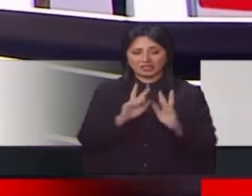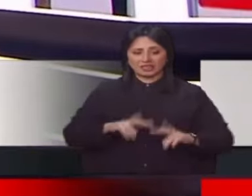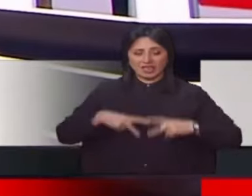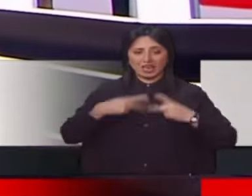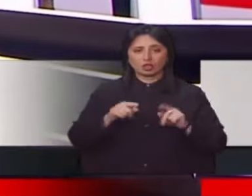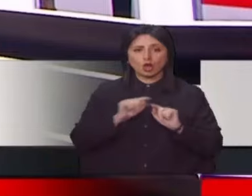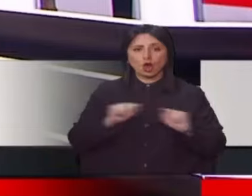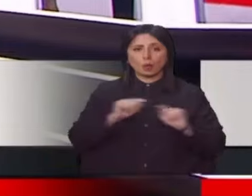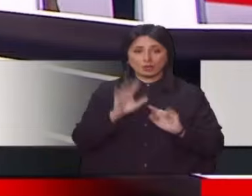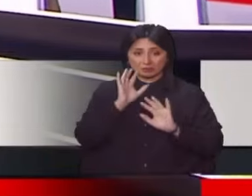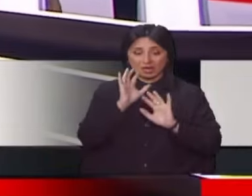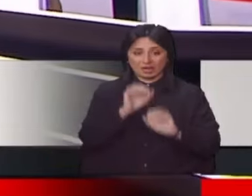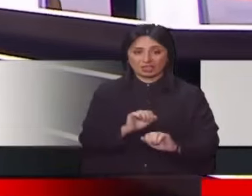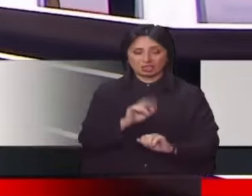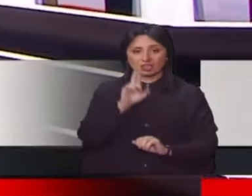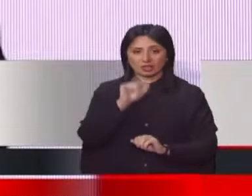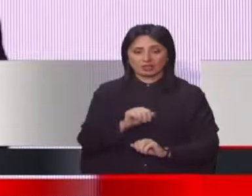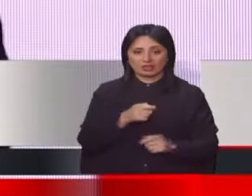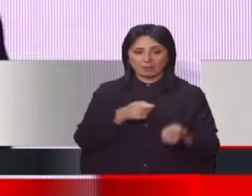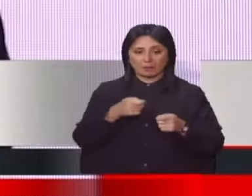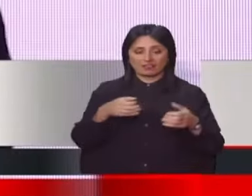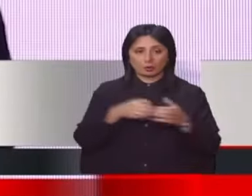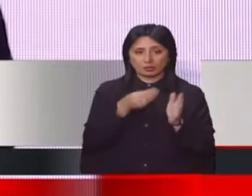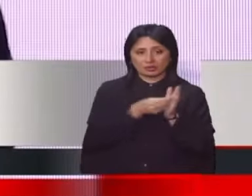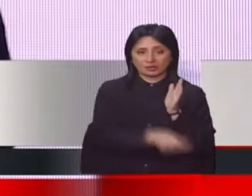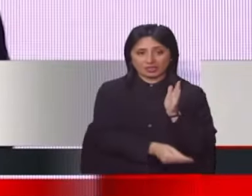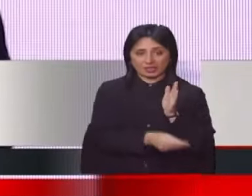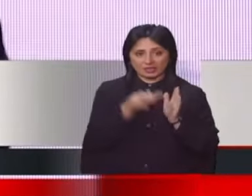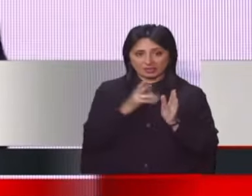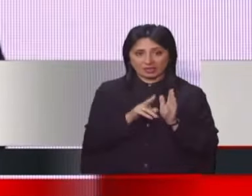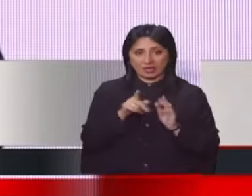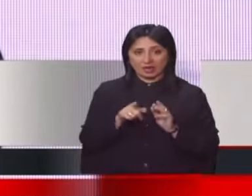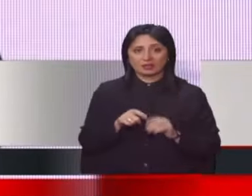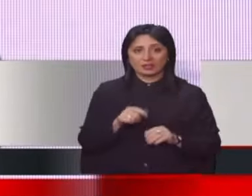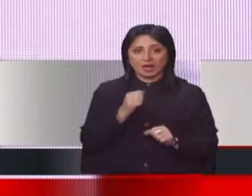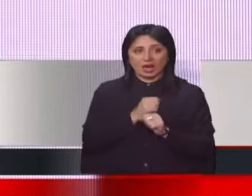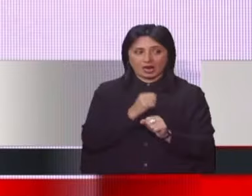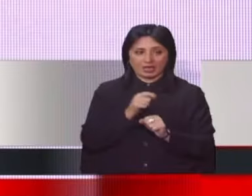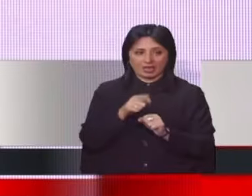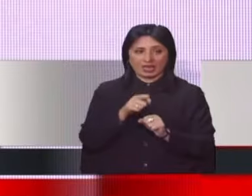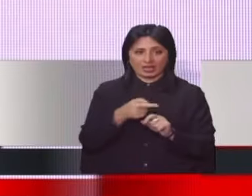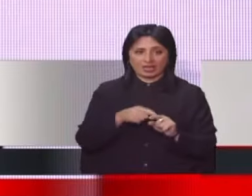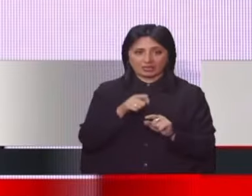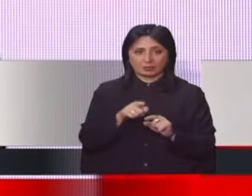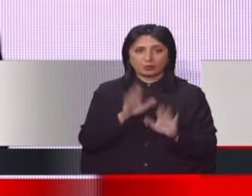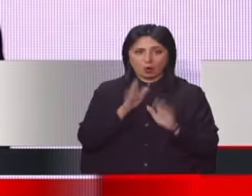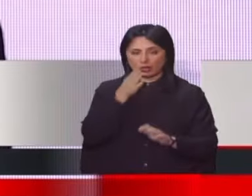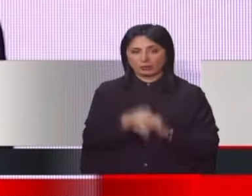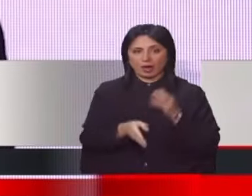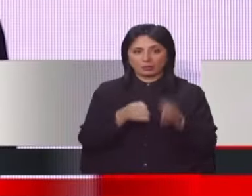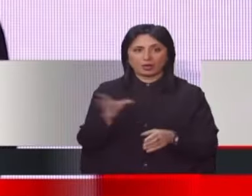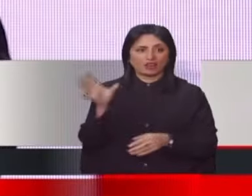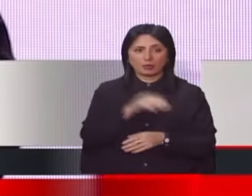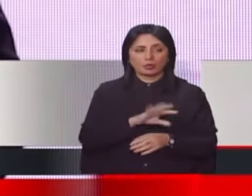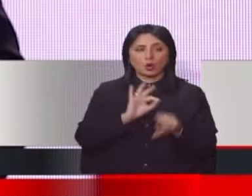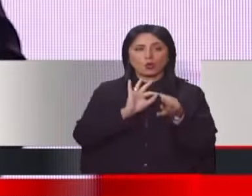გადართული არის ოპოზიციის მხარდასაჭერად და მართველი გუნდის დისკრედიტაციისთვის, არის წამსვლელი ყველაფერზე, მხოლოდ და მხოლოდ იმისთვის,